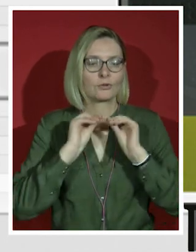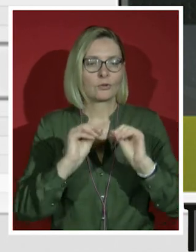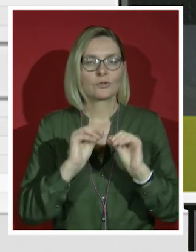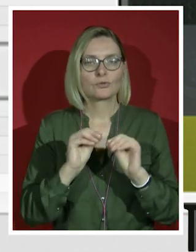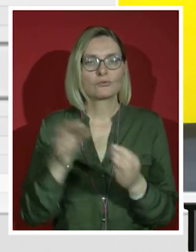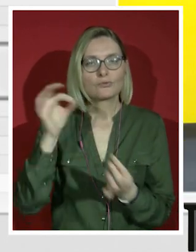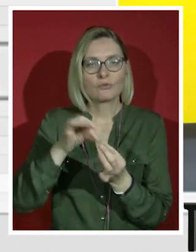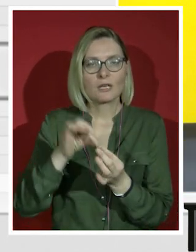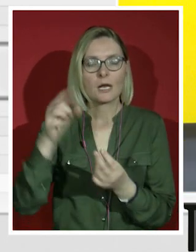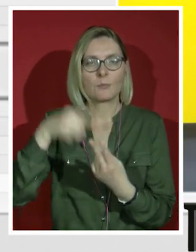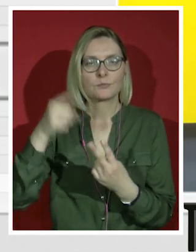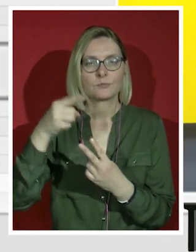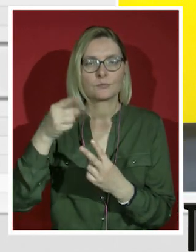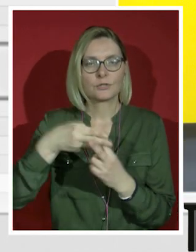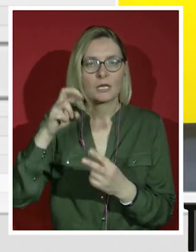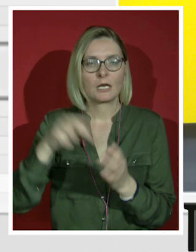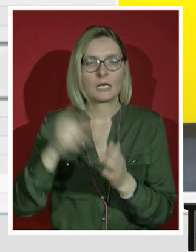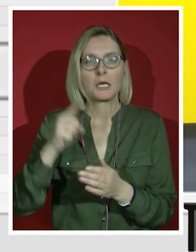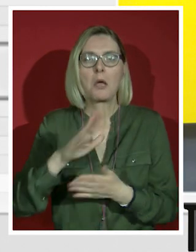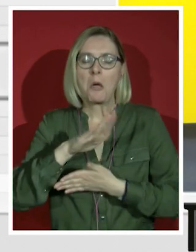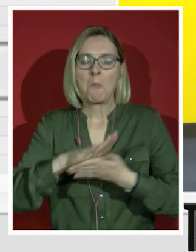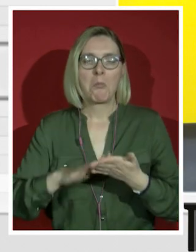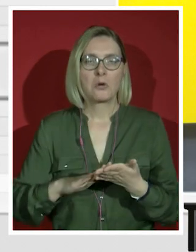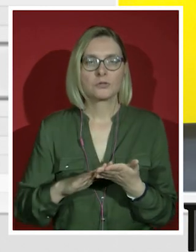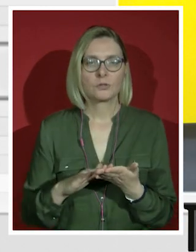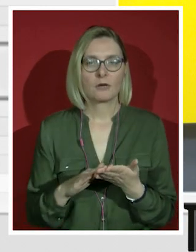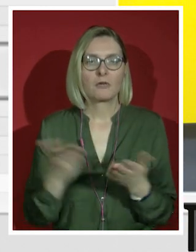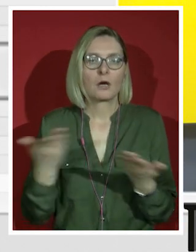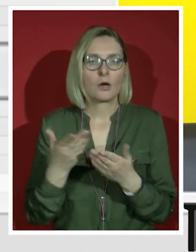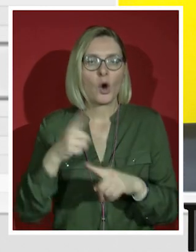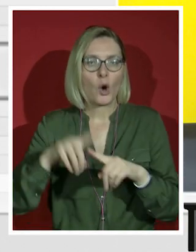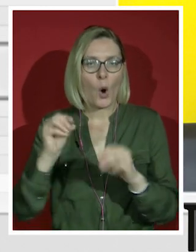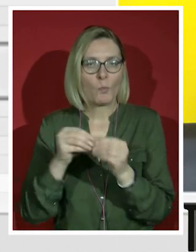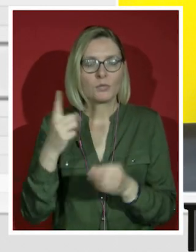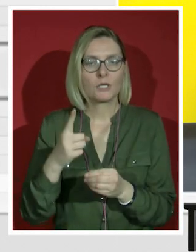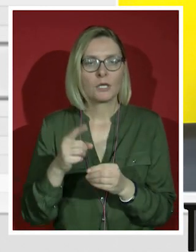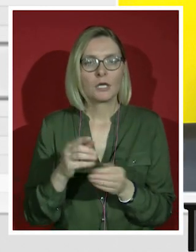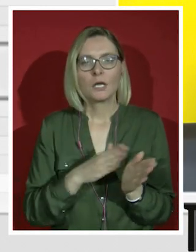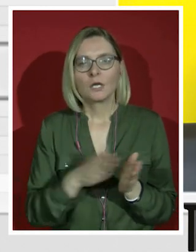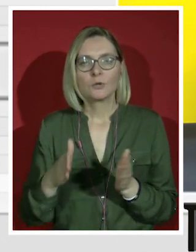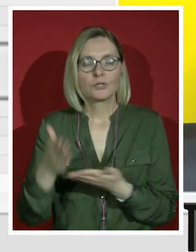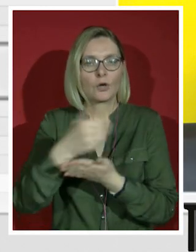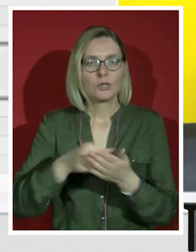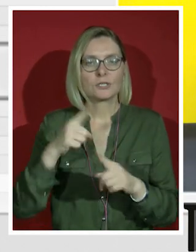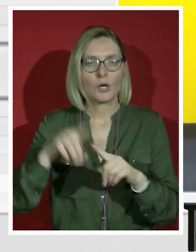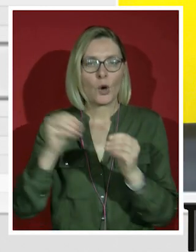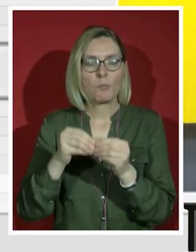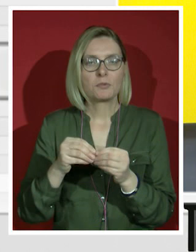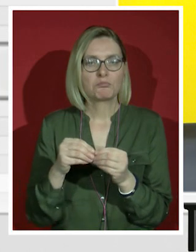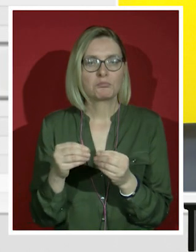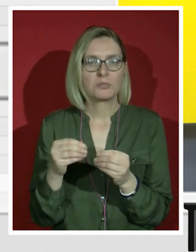пчели. Почнав така, ето, да речиме, ко хоби. И уште го користам пчеларењето ко хоби, ко